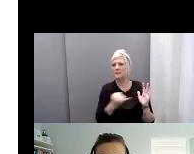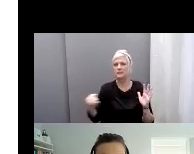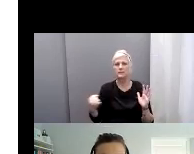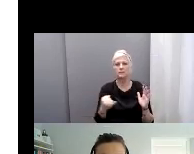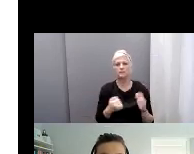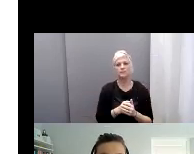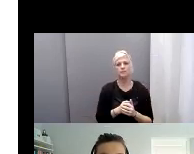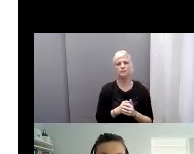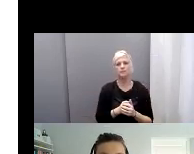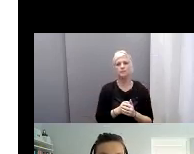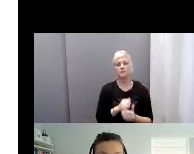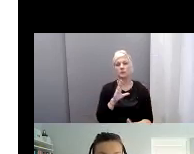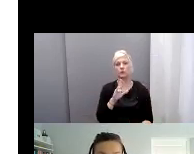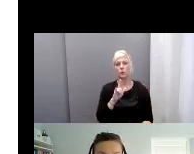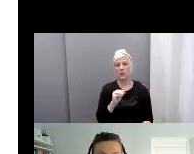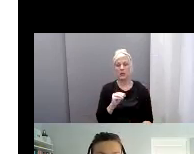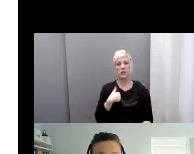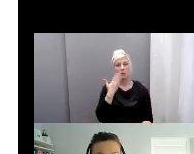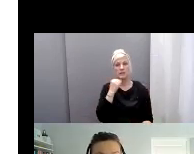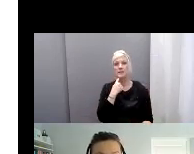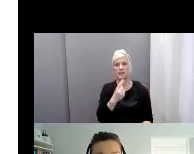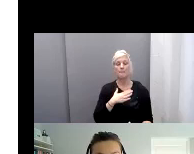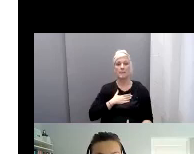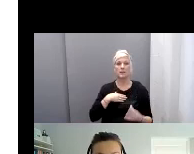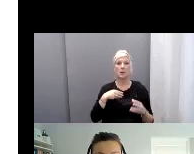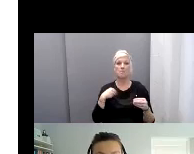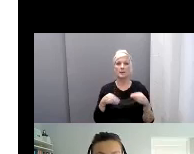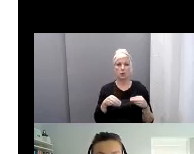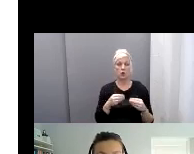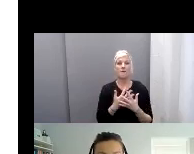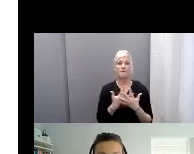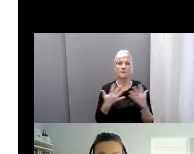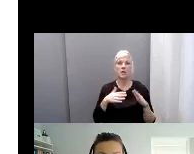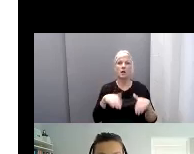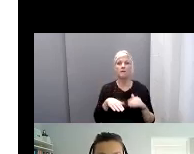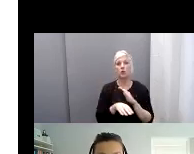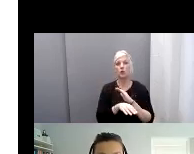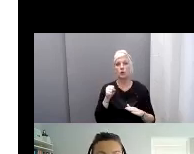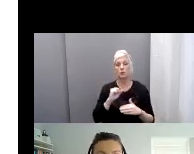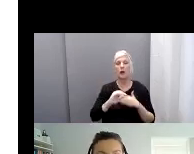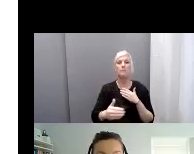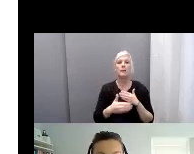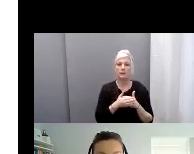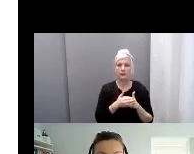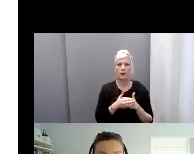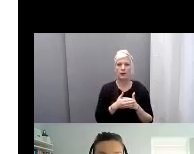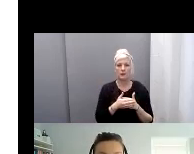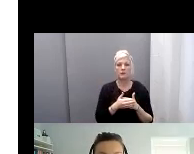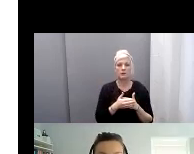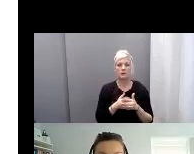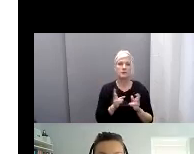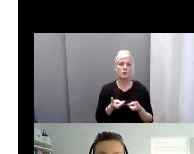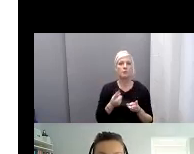Jag kan berätta att i mitt material så är det flera som har nämnt habiliteringen. Som